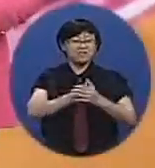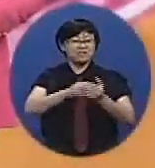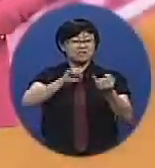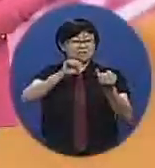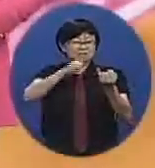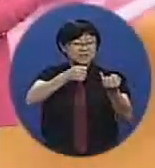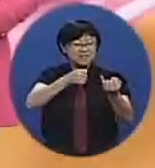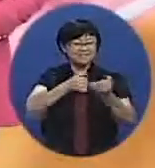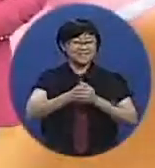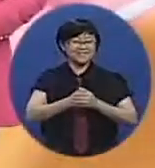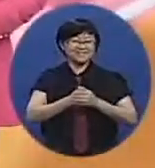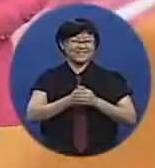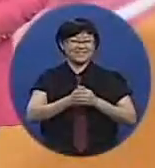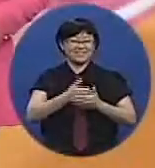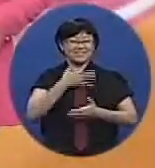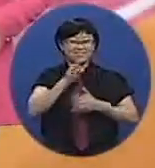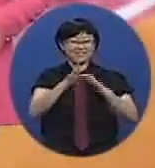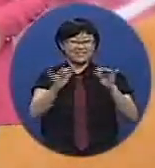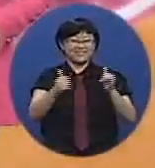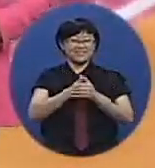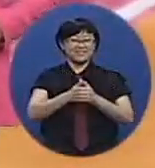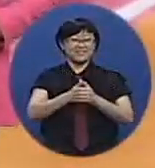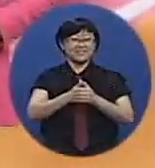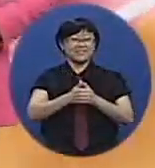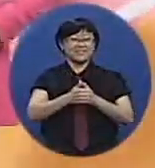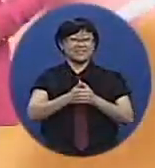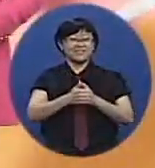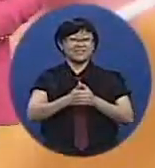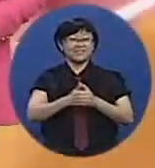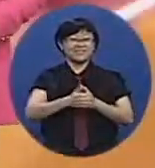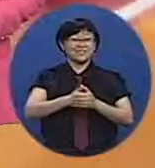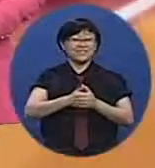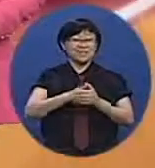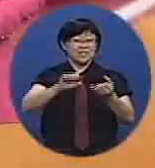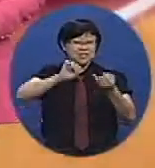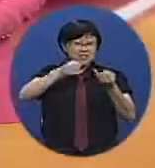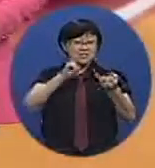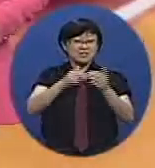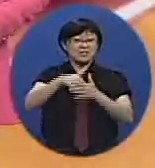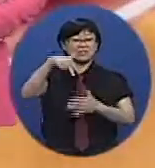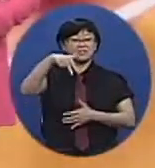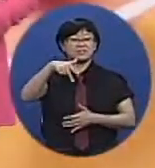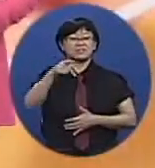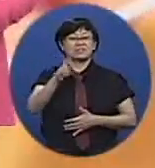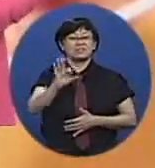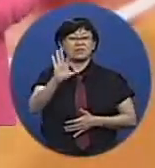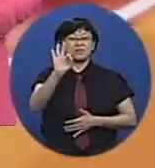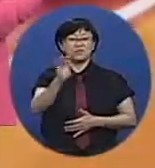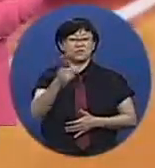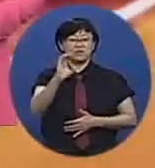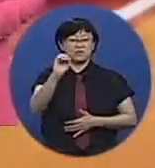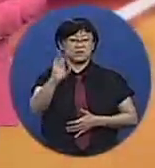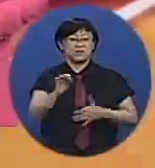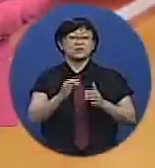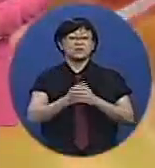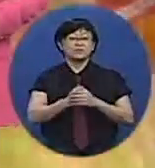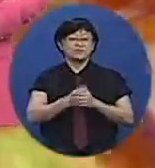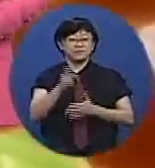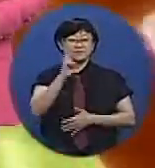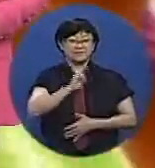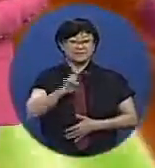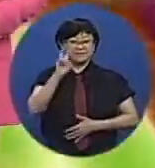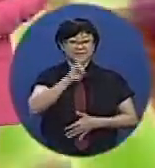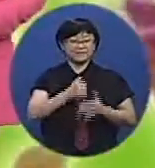하고 부르짖는 가수입니다. 네. 이 윈수야의 가수 정호양 군의 우리